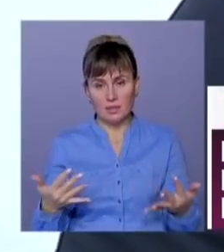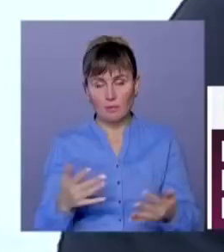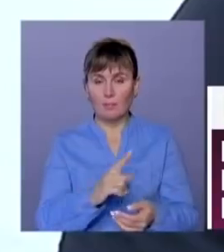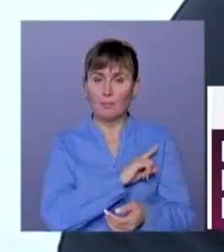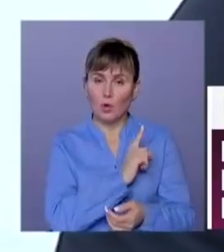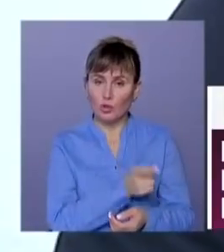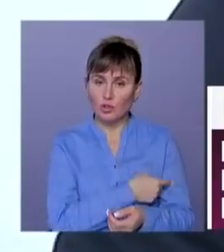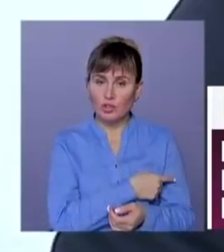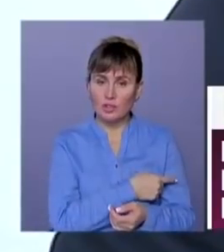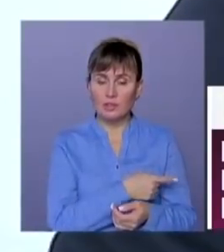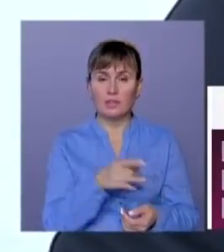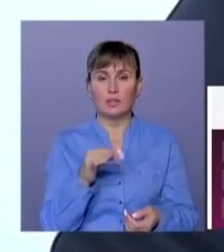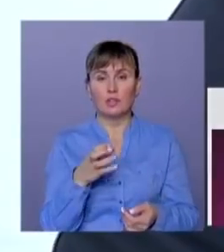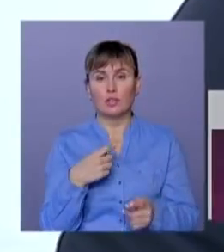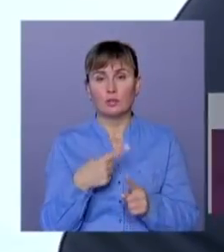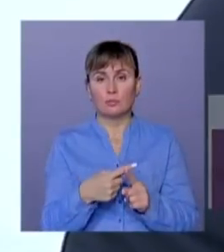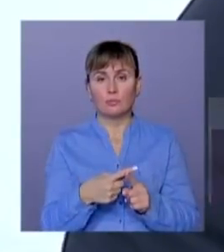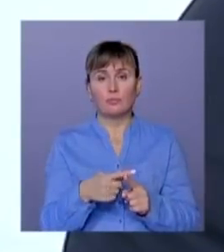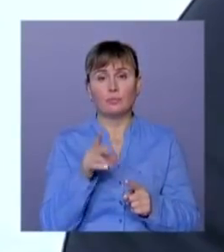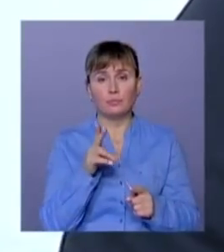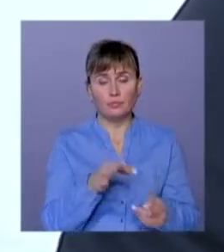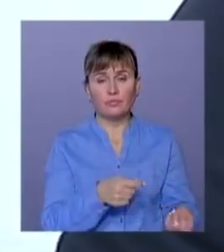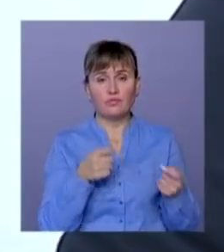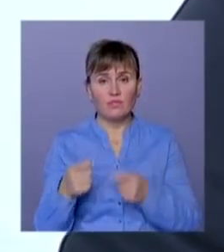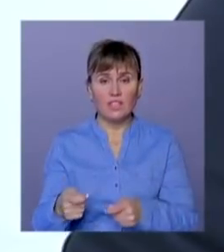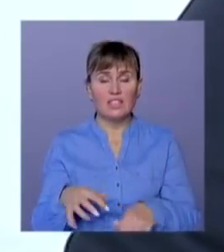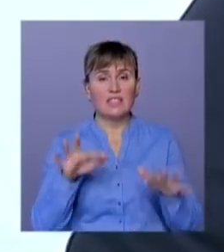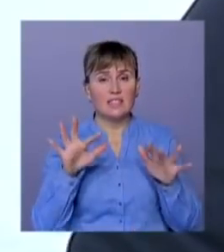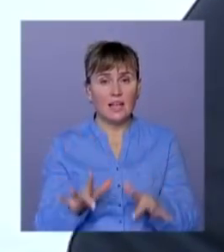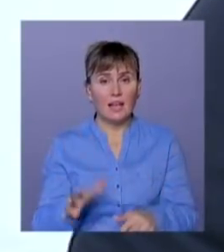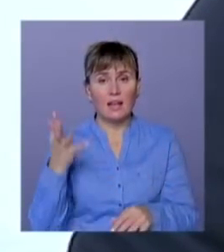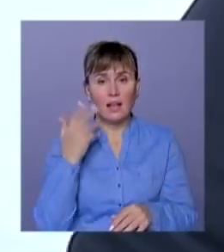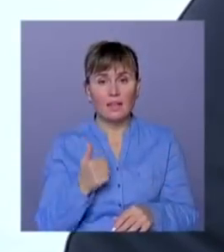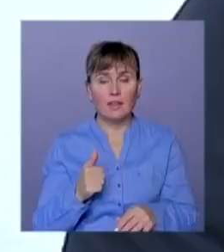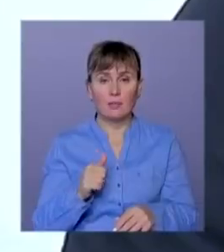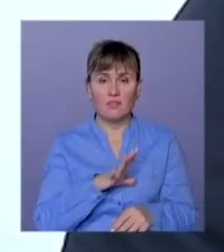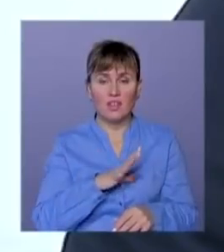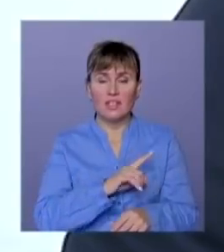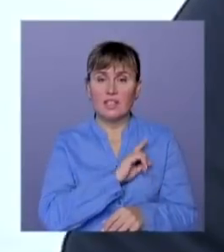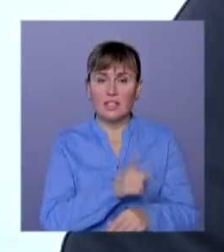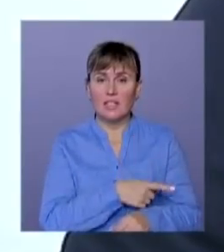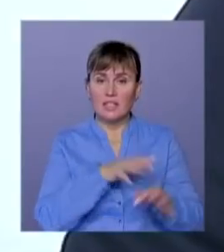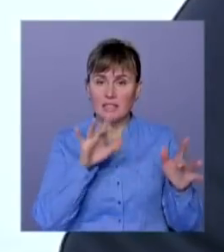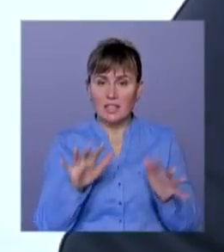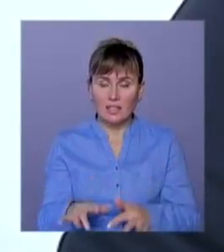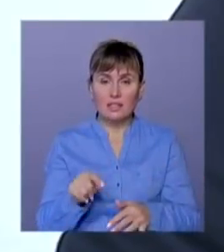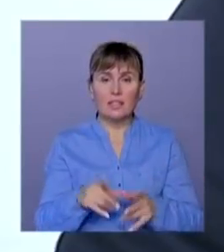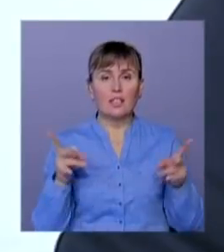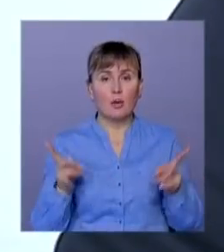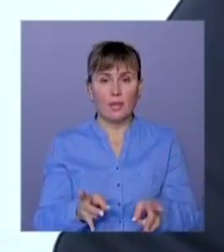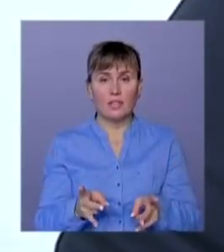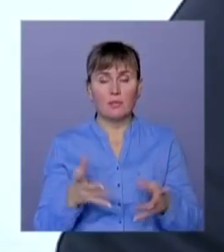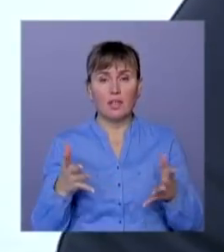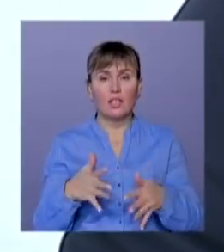мощностей, потом, скажем, по вывозу того же снега, когда бывает снегопад, здесь необходима